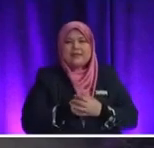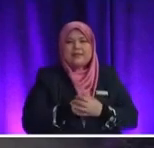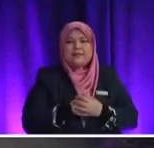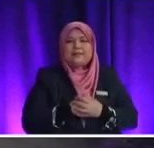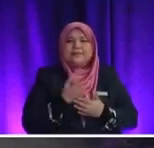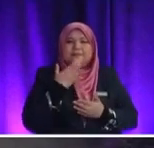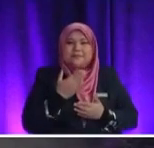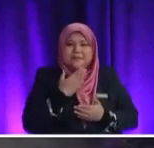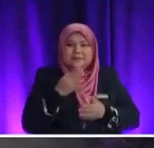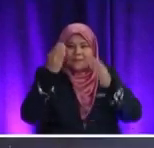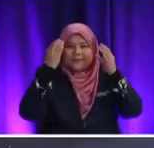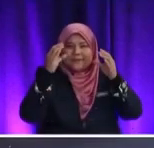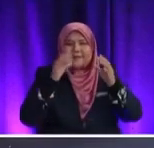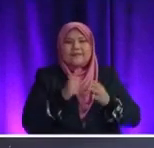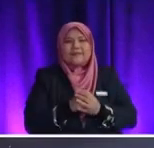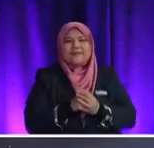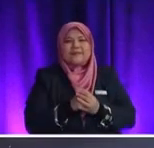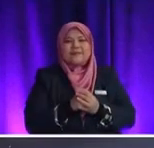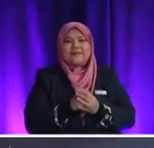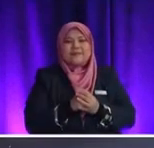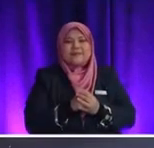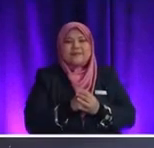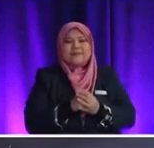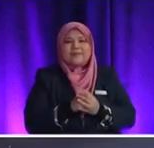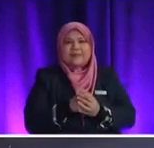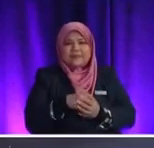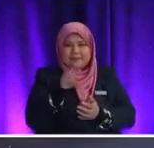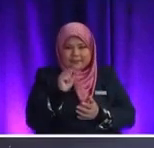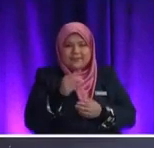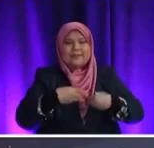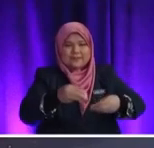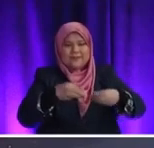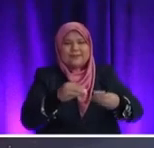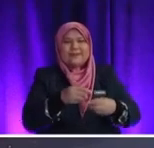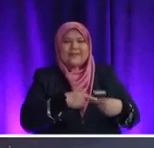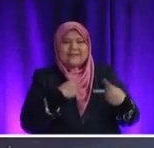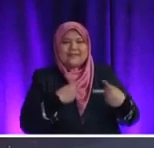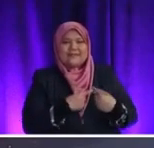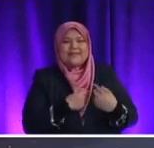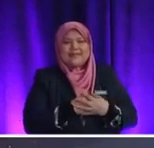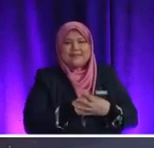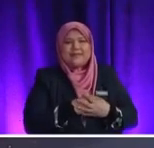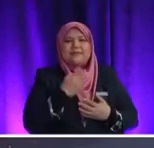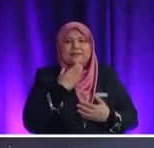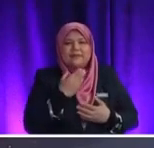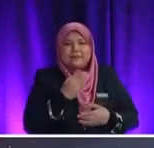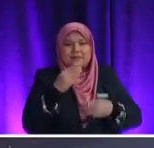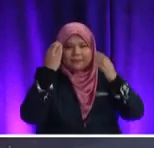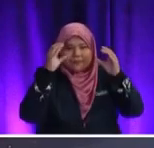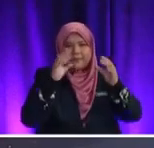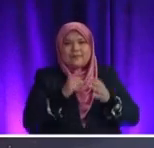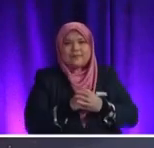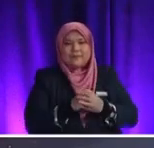kasih banyak-banyak Ce Guh ginjal hati saya akan nampak pisang perhatian dan kasih sayang